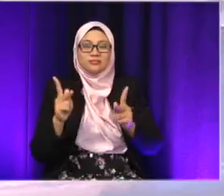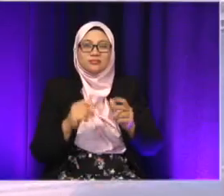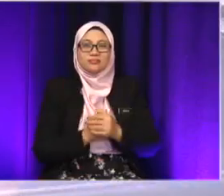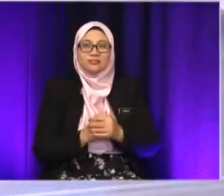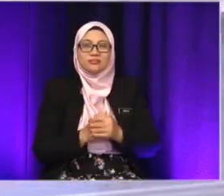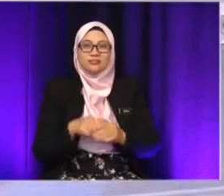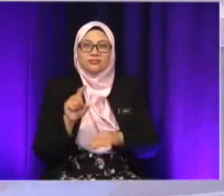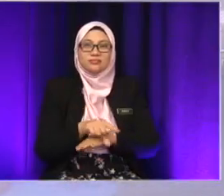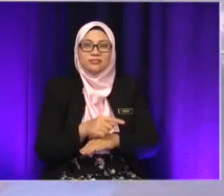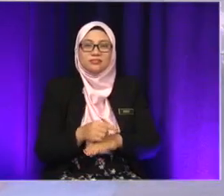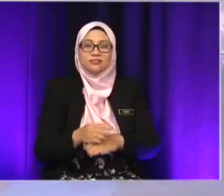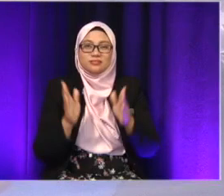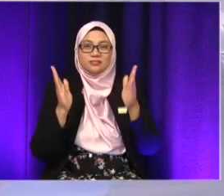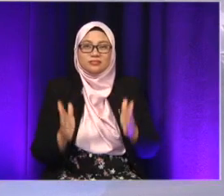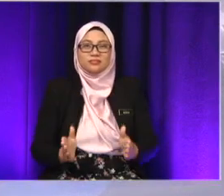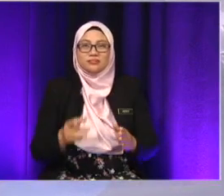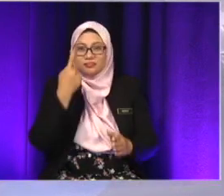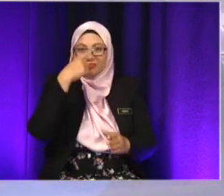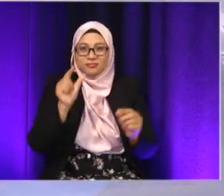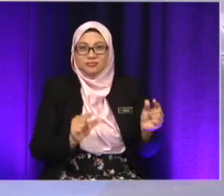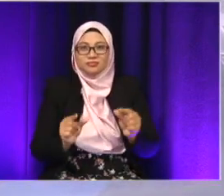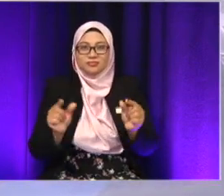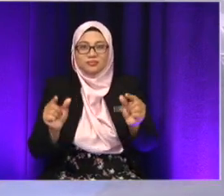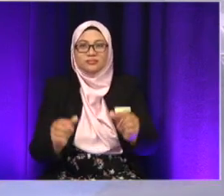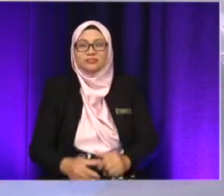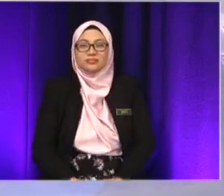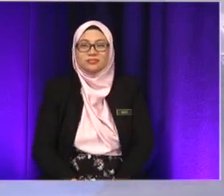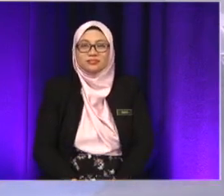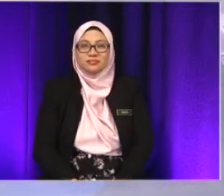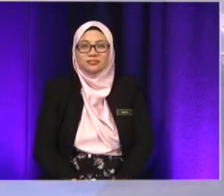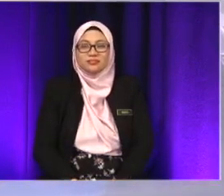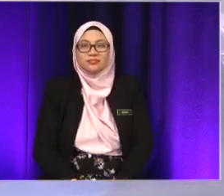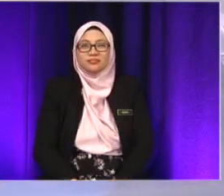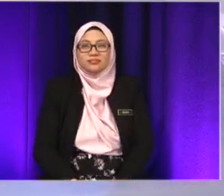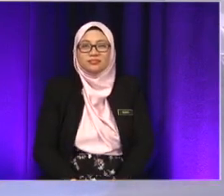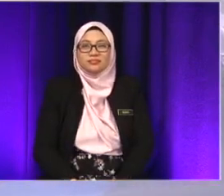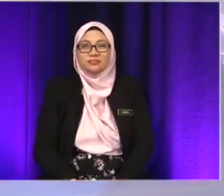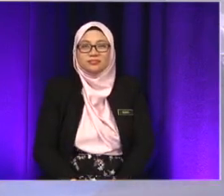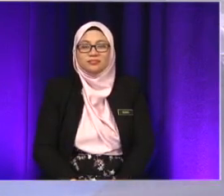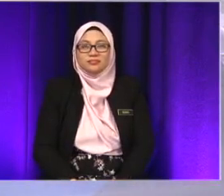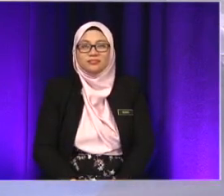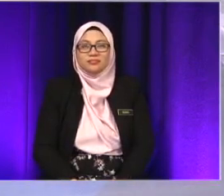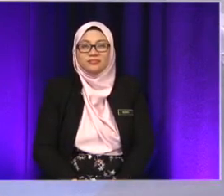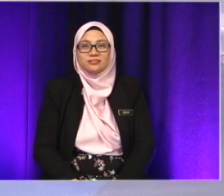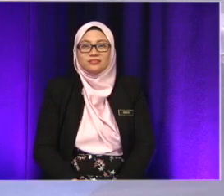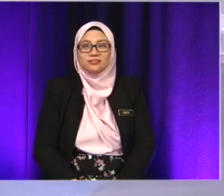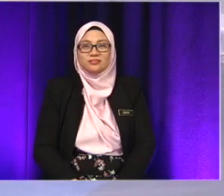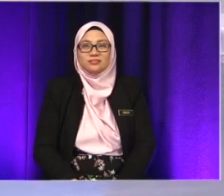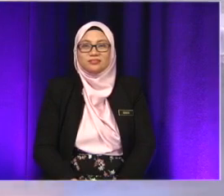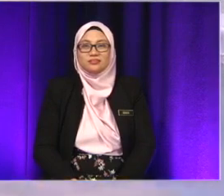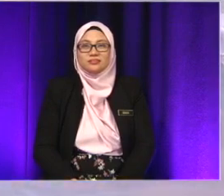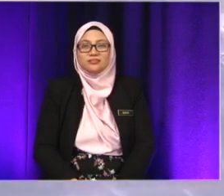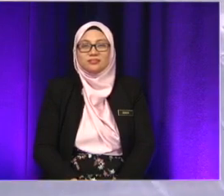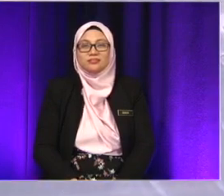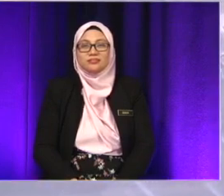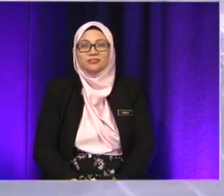jenis insani. Kita boleh bergerak tolak ke kanan ke kiri. Itu saja. Okey. Kalau Aiman tengok nanti dia boleh ke kanan atau ke kiri. Mana